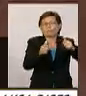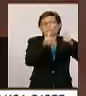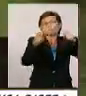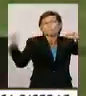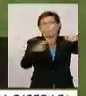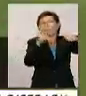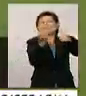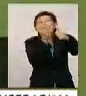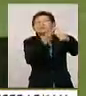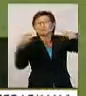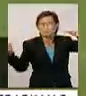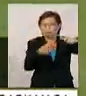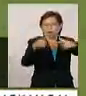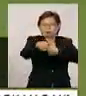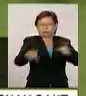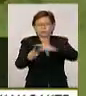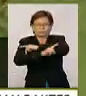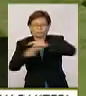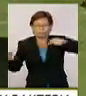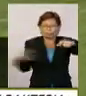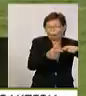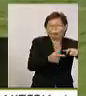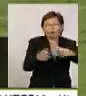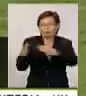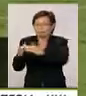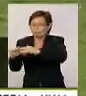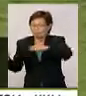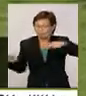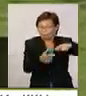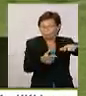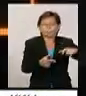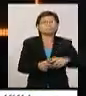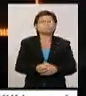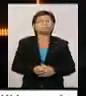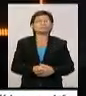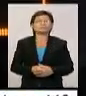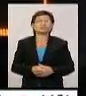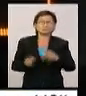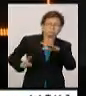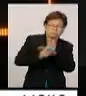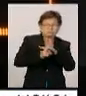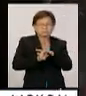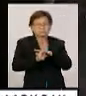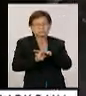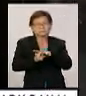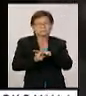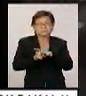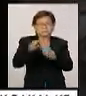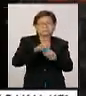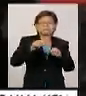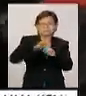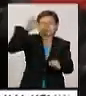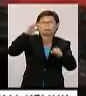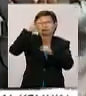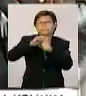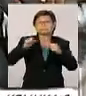penyudah baik di dalam kotak penalti selepas sepakan sudut daripada Ilyas Sulaiman. Gol itu mencetuskan semangat Sabah untuk terus memburu